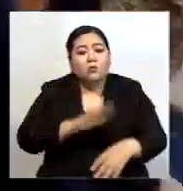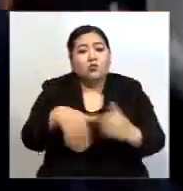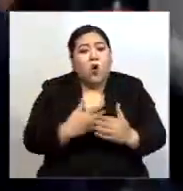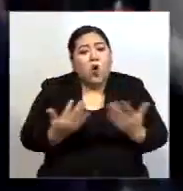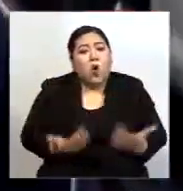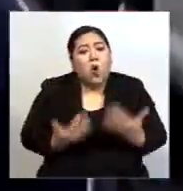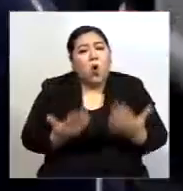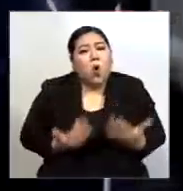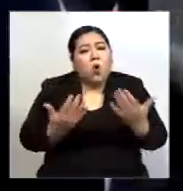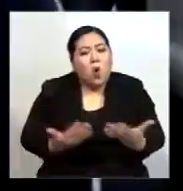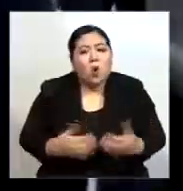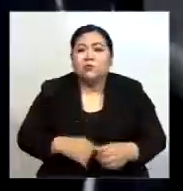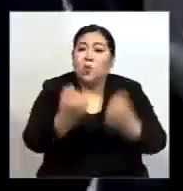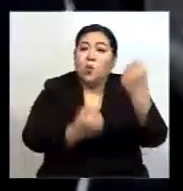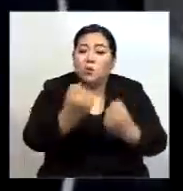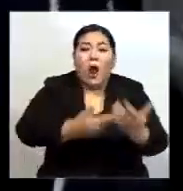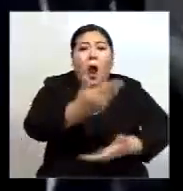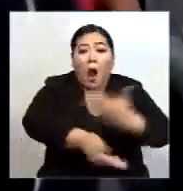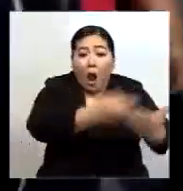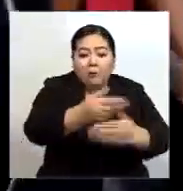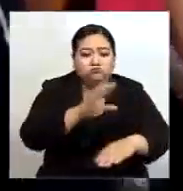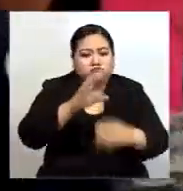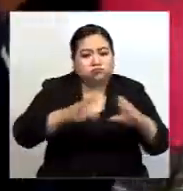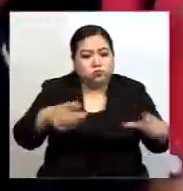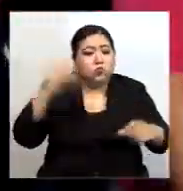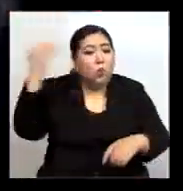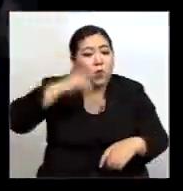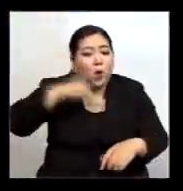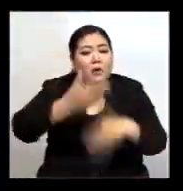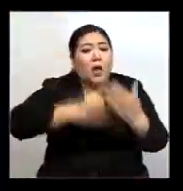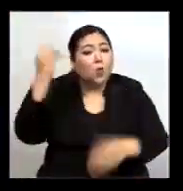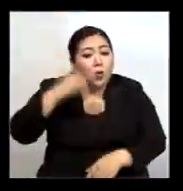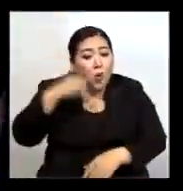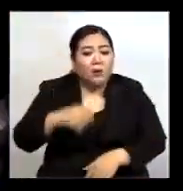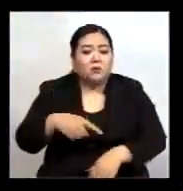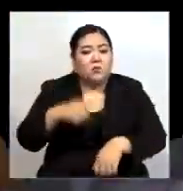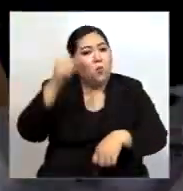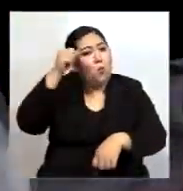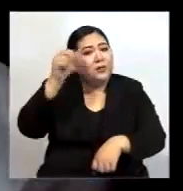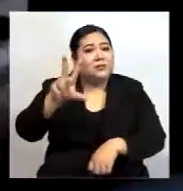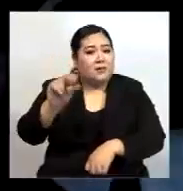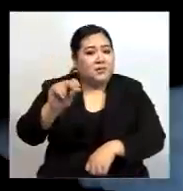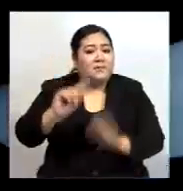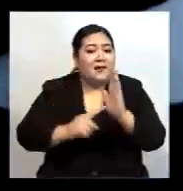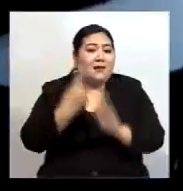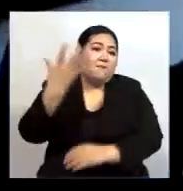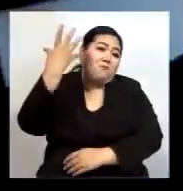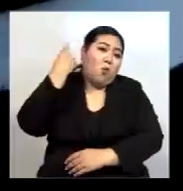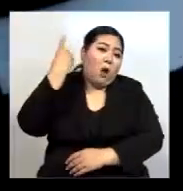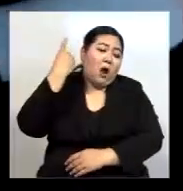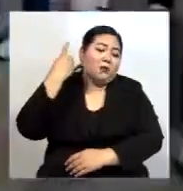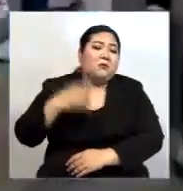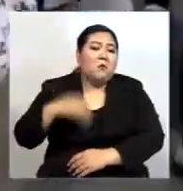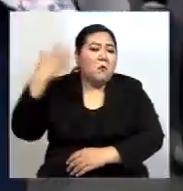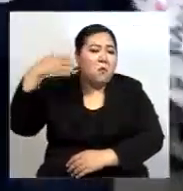ที่เห็นเนี่ยนะคะรถโมบายนี้จะขายหน้ากากอนามัยให้ทุกๆวันนะคะเป็นเวลา30วันนับตั้งแต่เมื่อวานนี้ประช